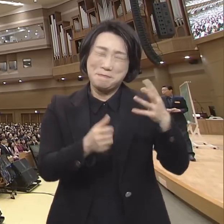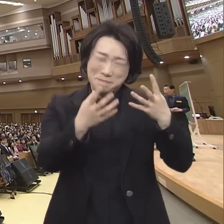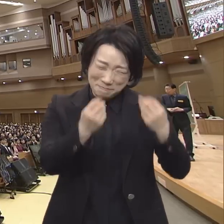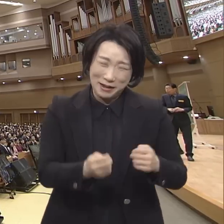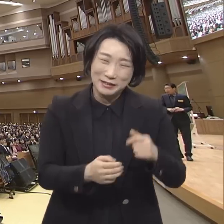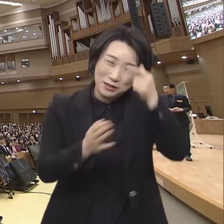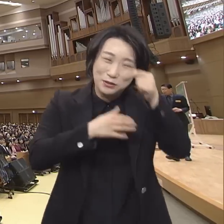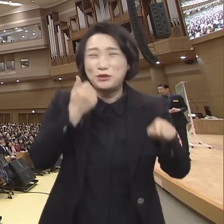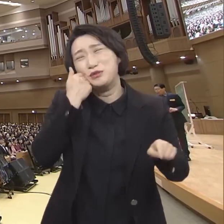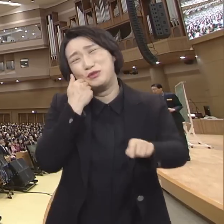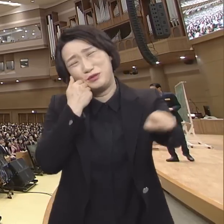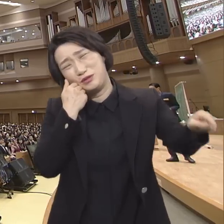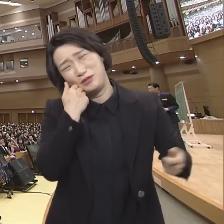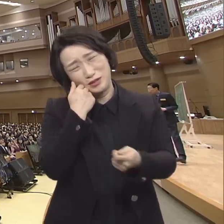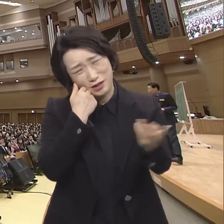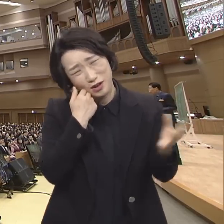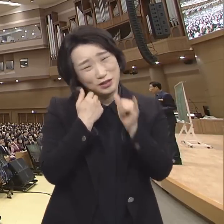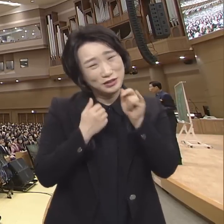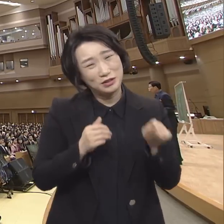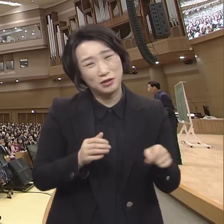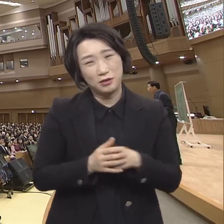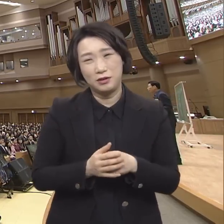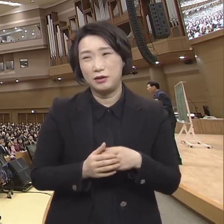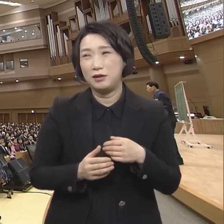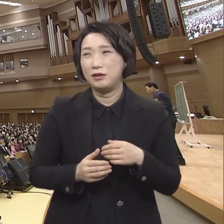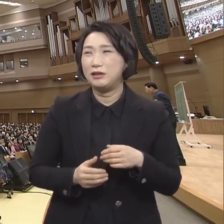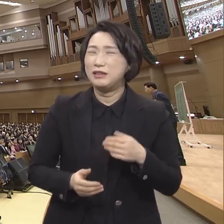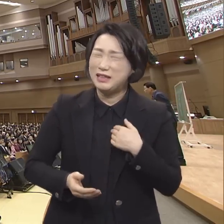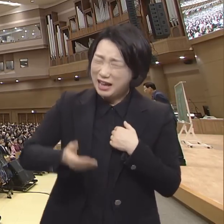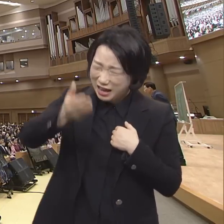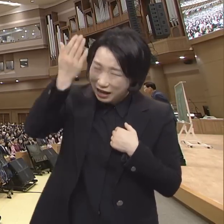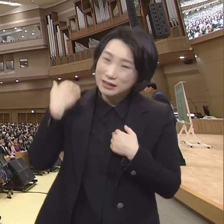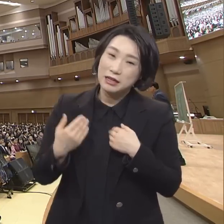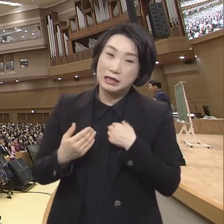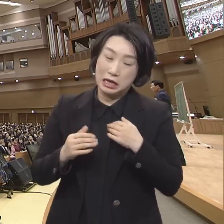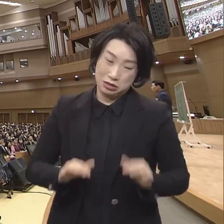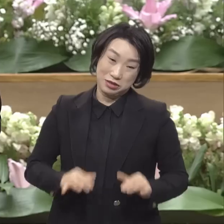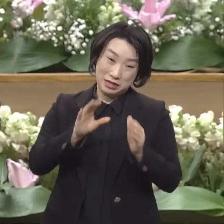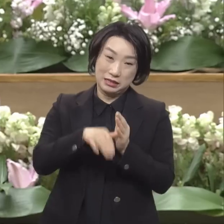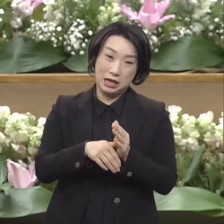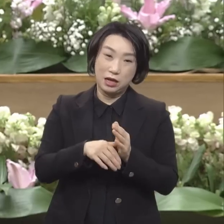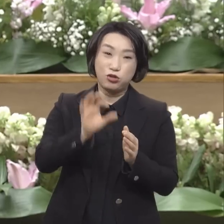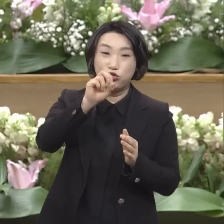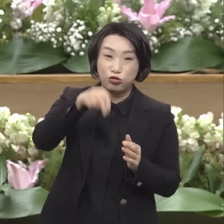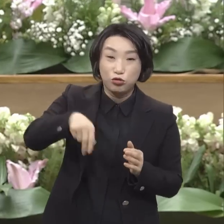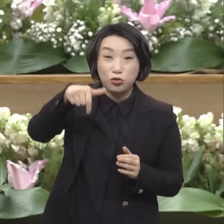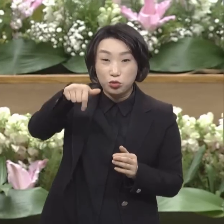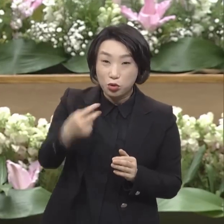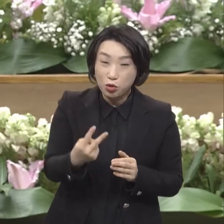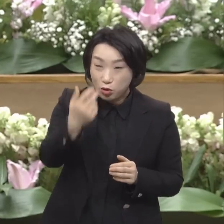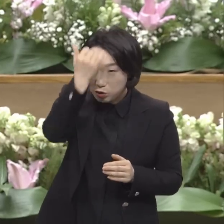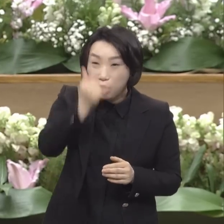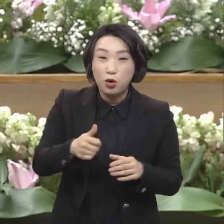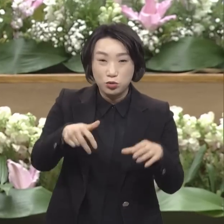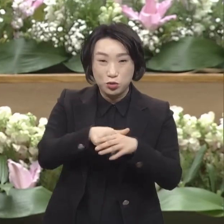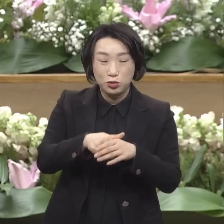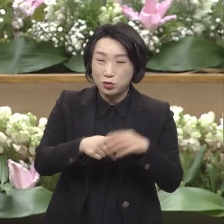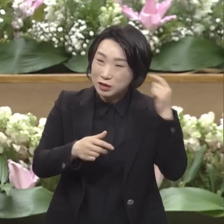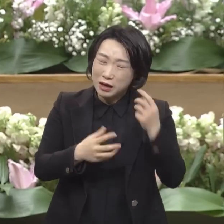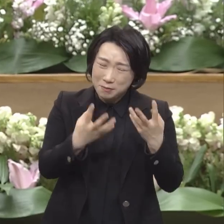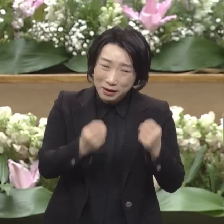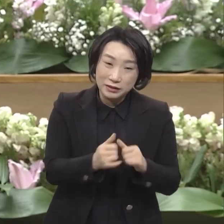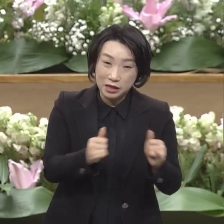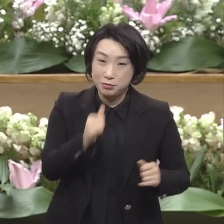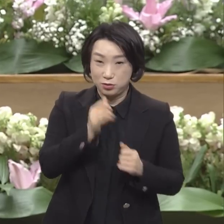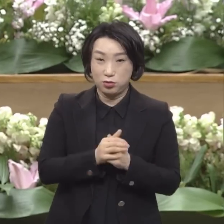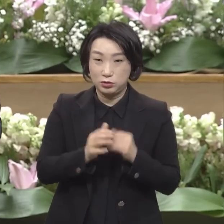받는 성도들이 많았어요. 그때 우리 동네에 유교 사상이 얼마나 찌들었어요. 근데 예수 믿는 사람들이 남편이 안 믿고 아내만 믿는